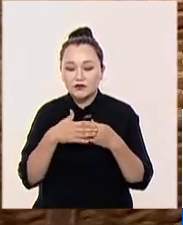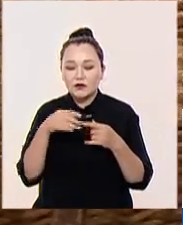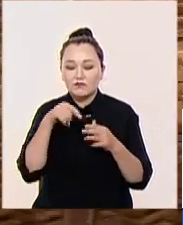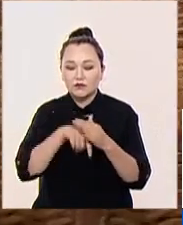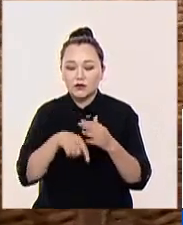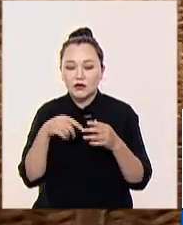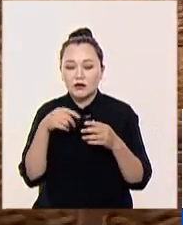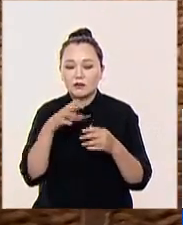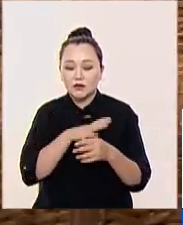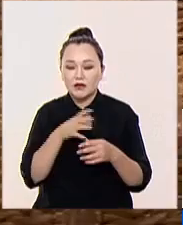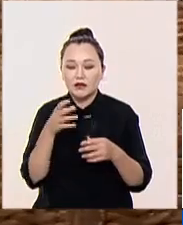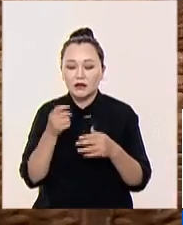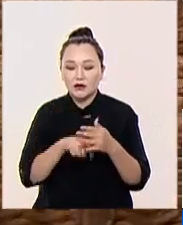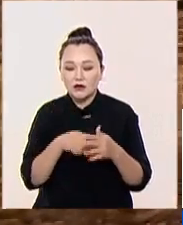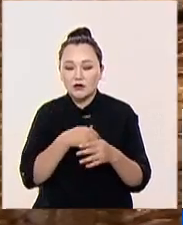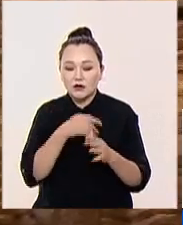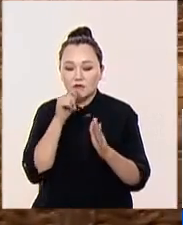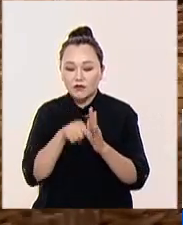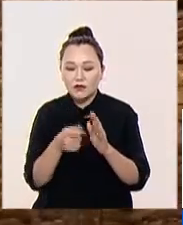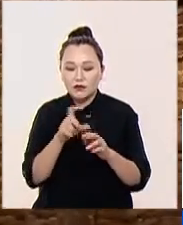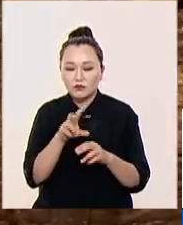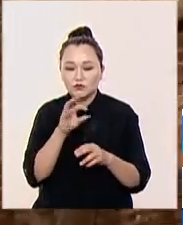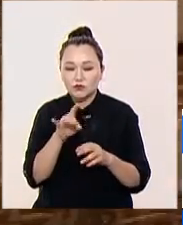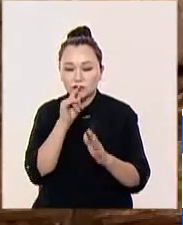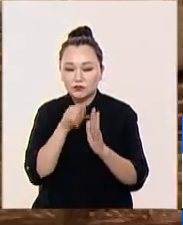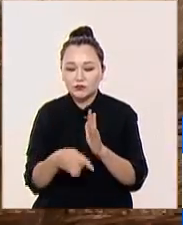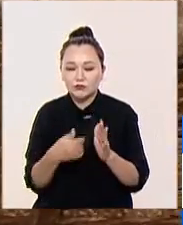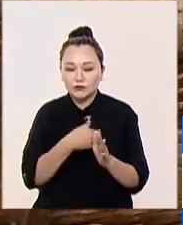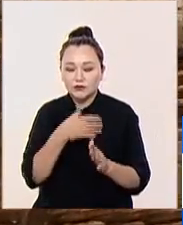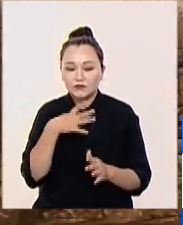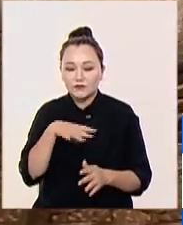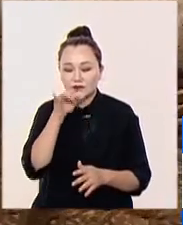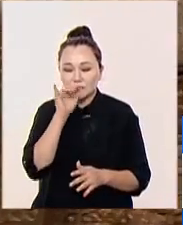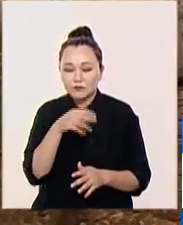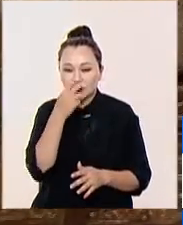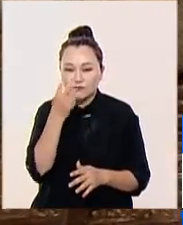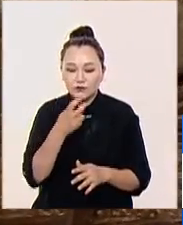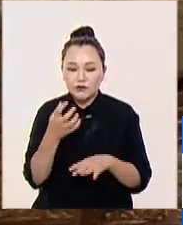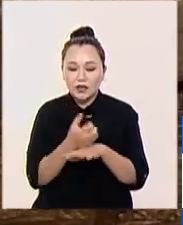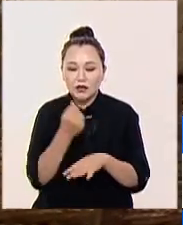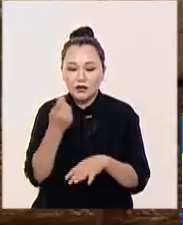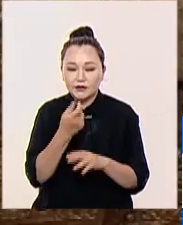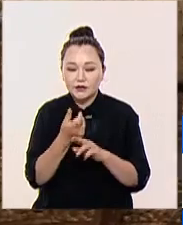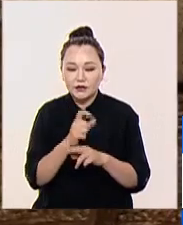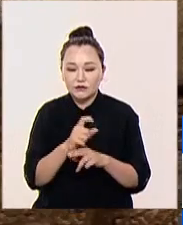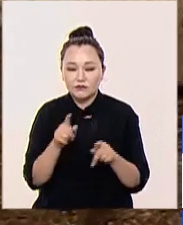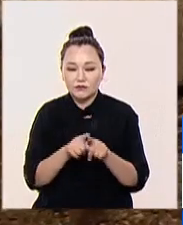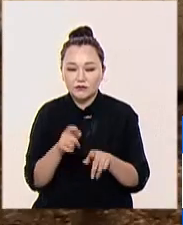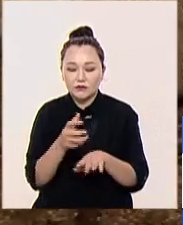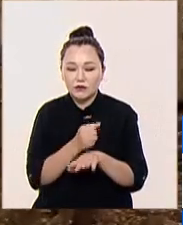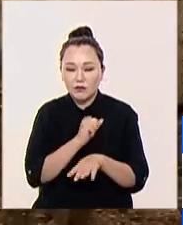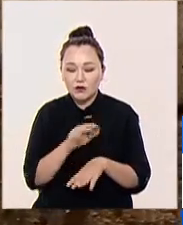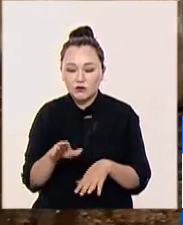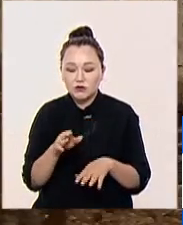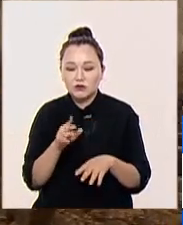но когда мы попытались пробраться сквозь эти мусорные дебри и невыносимую вонь, найти хозяйку этого убранства так и не удалось,